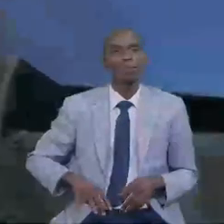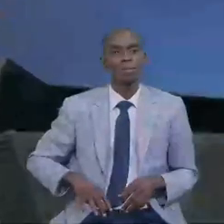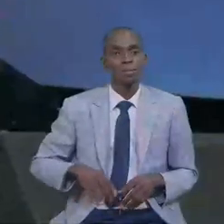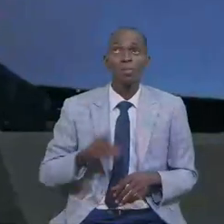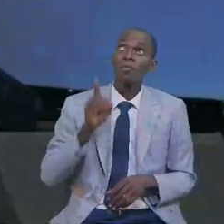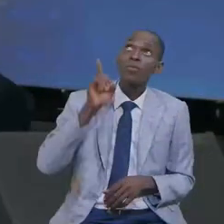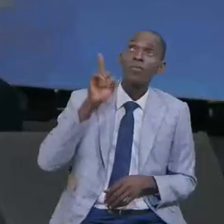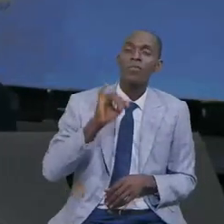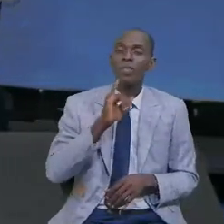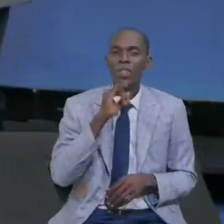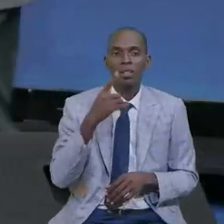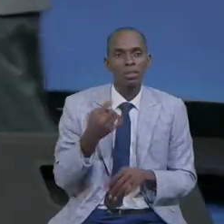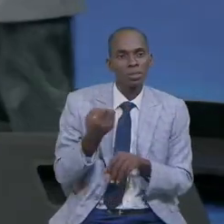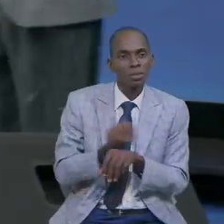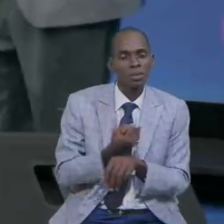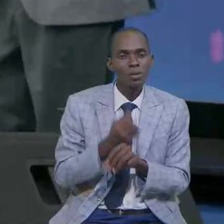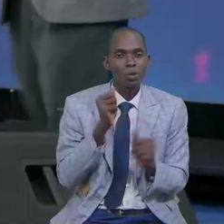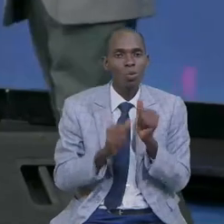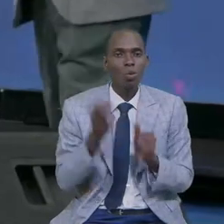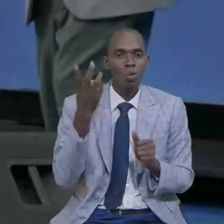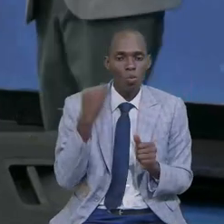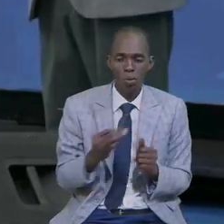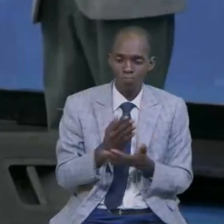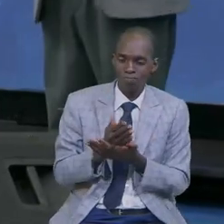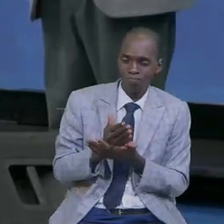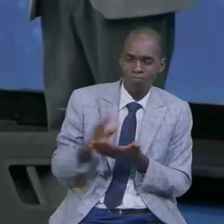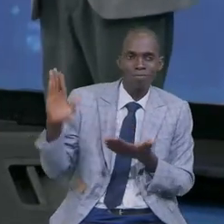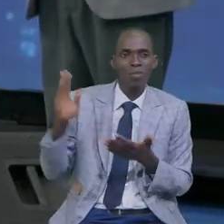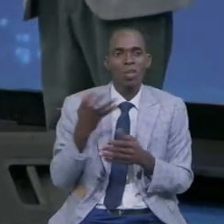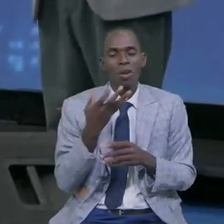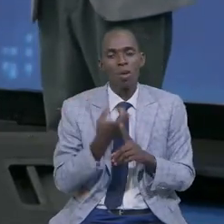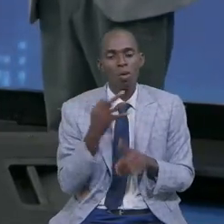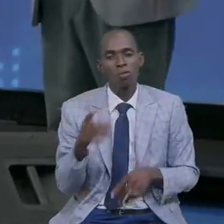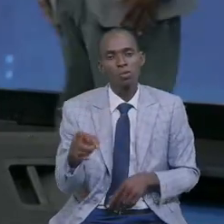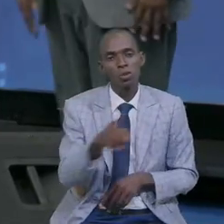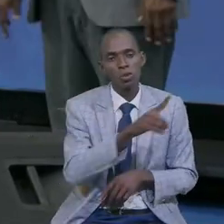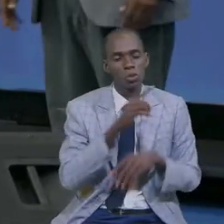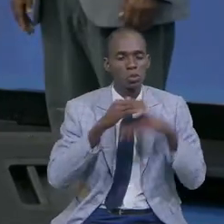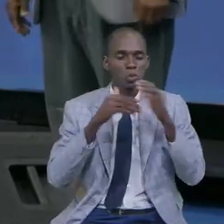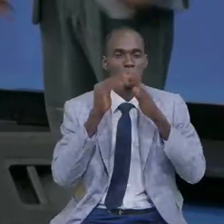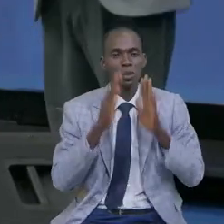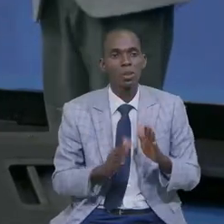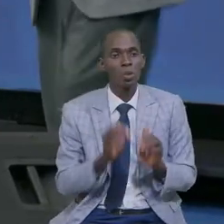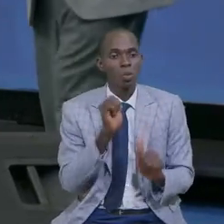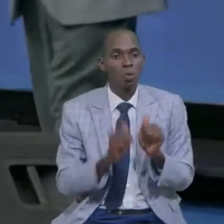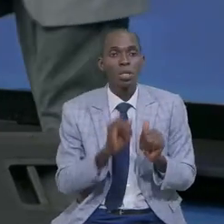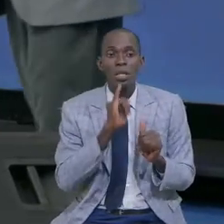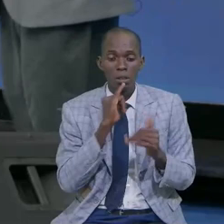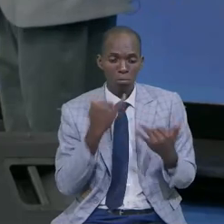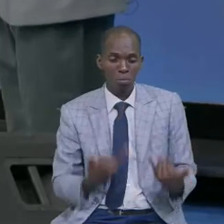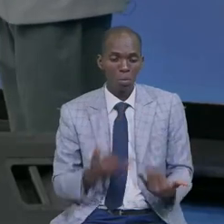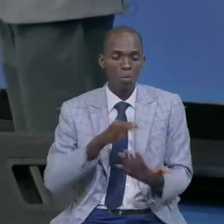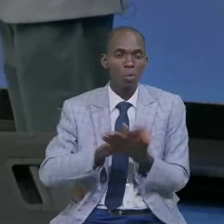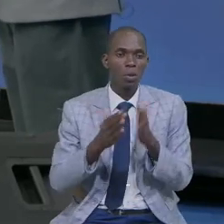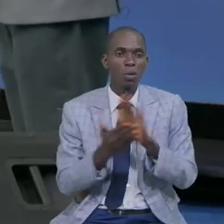est la pierre rejetée par vous qui bâtissez et qui est devenue la